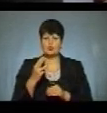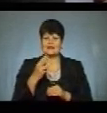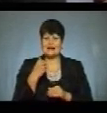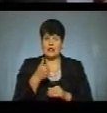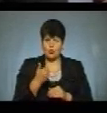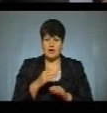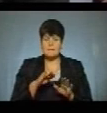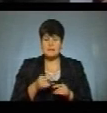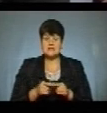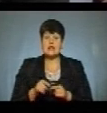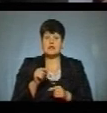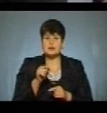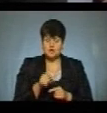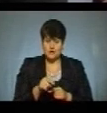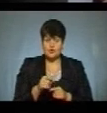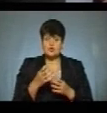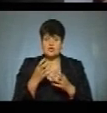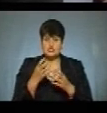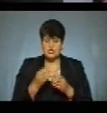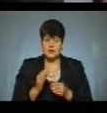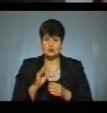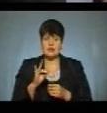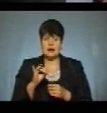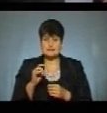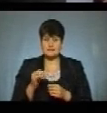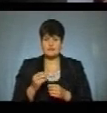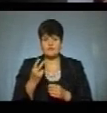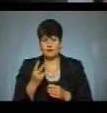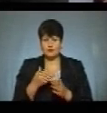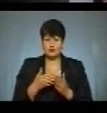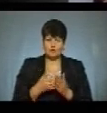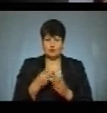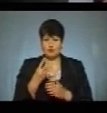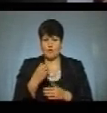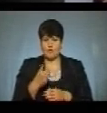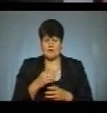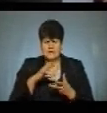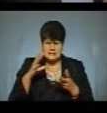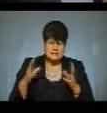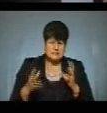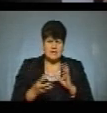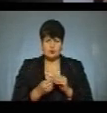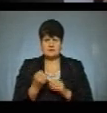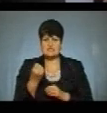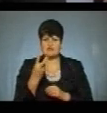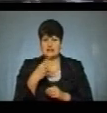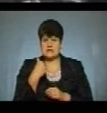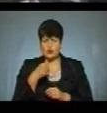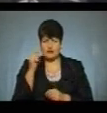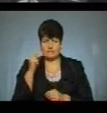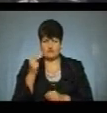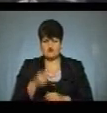і після цього ми проходимо резидентуру ще від 2 до 3 років. Загалом це виходить майже 12 років